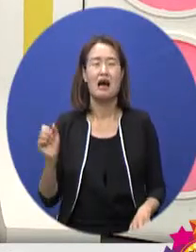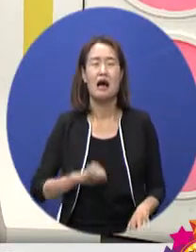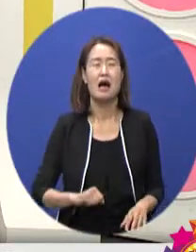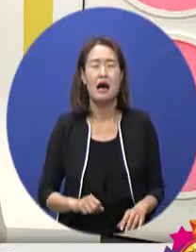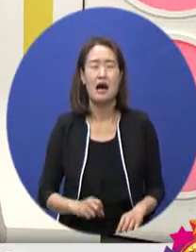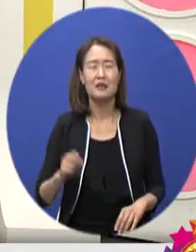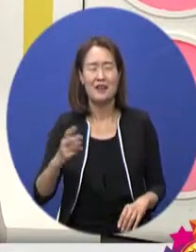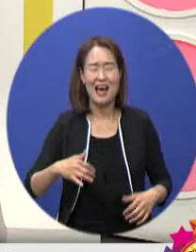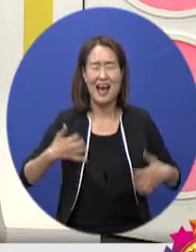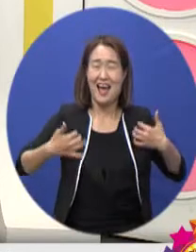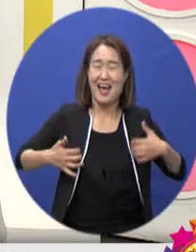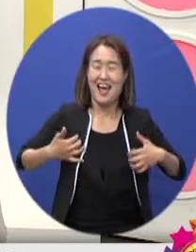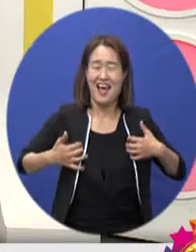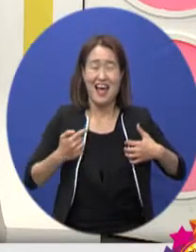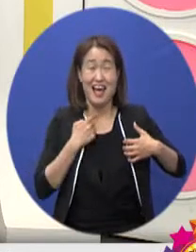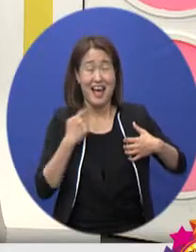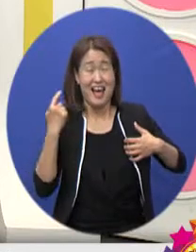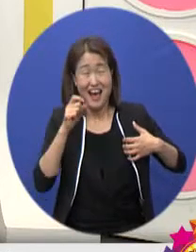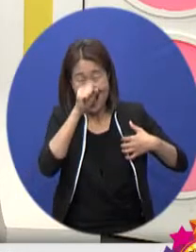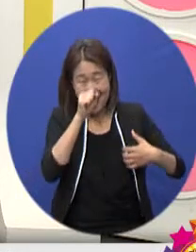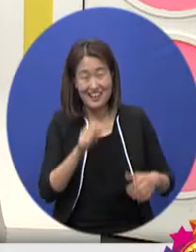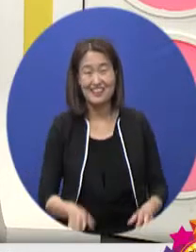그래가지고 또 이렇게 활기가 넘치셨구나.